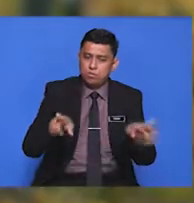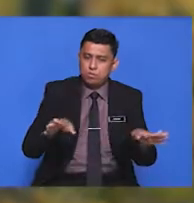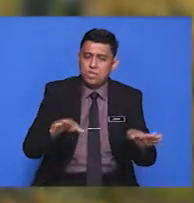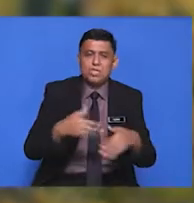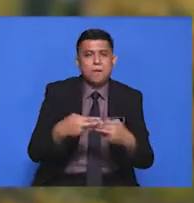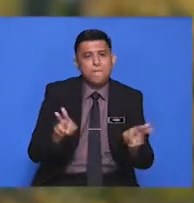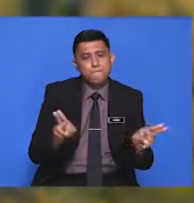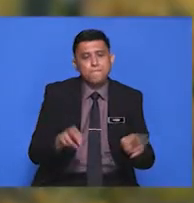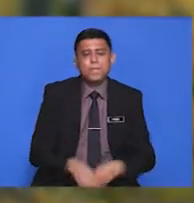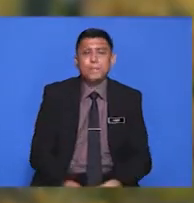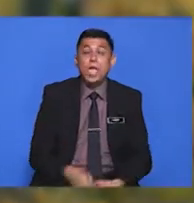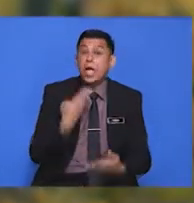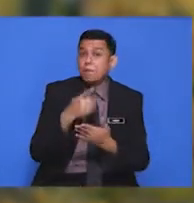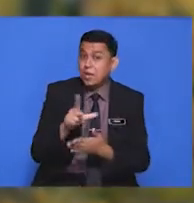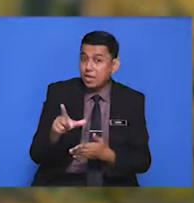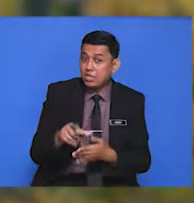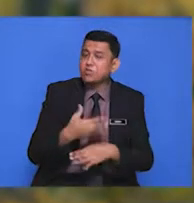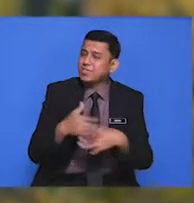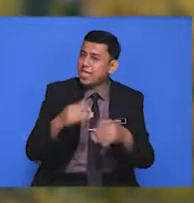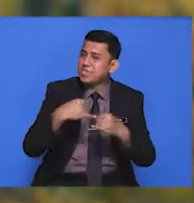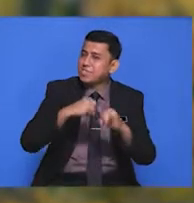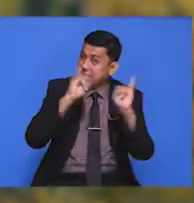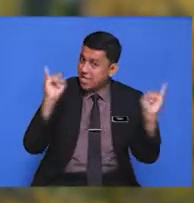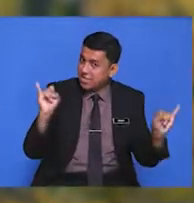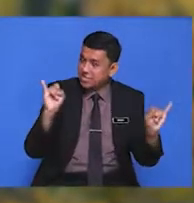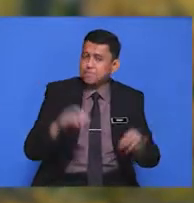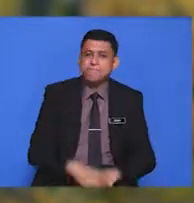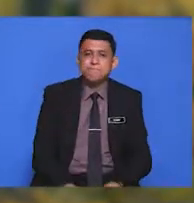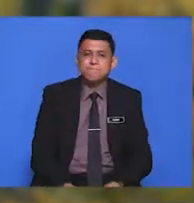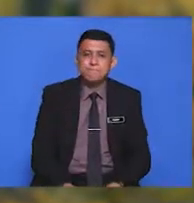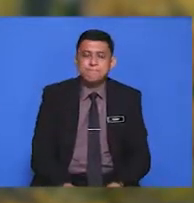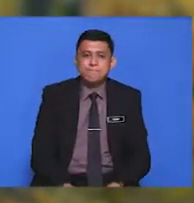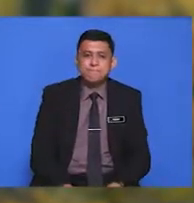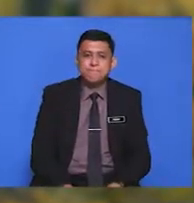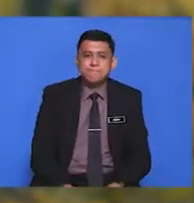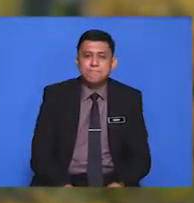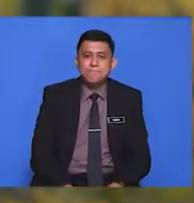Baiklah, adakah murid-murid jelas dengan sinopsis sebentar tadi?